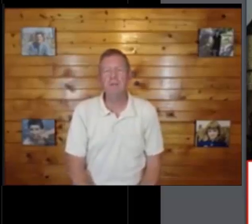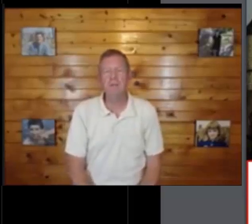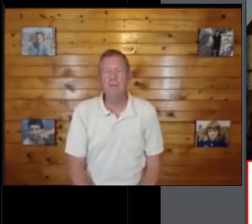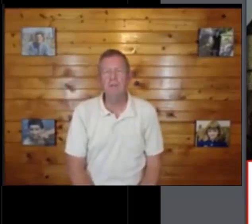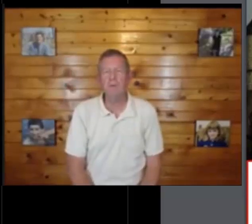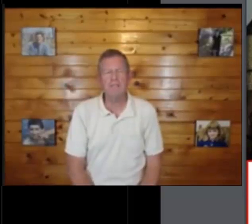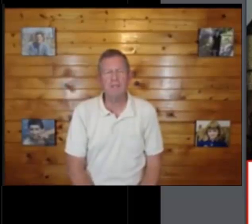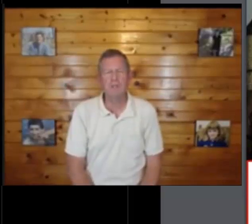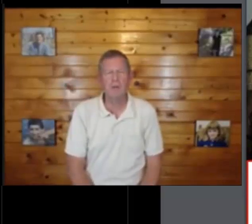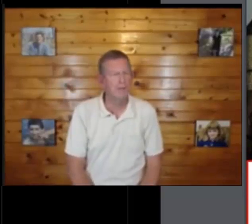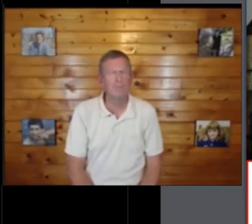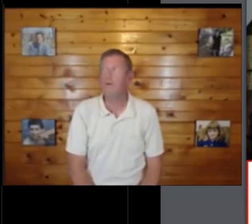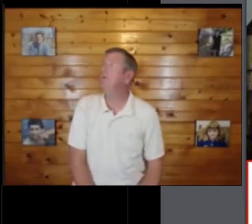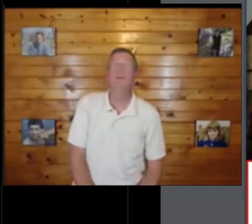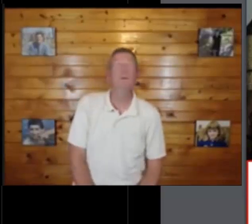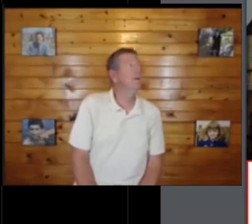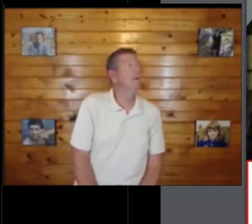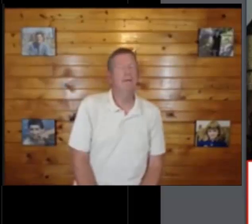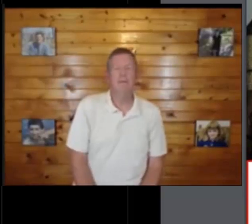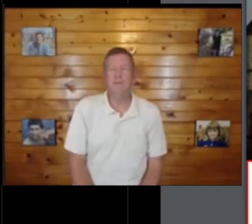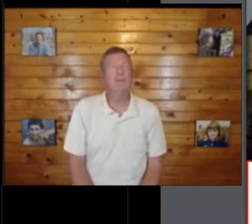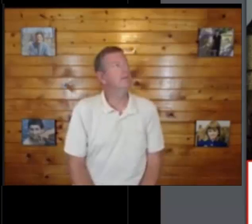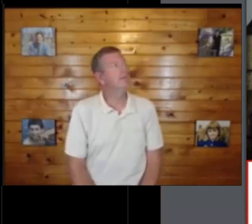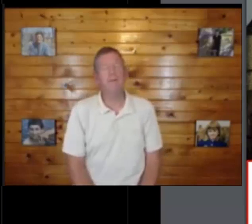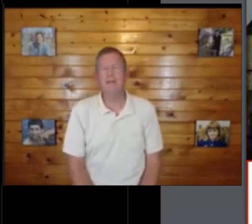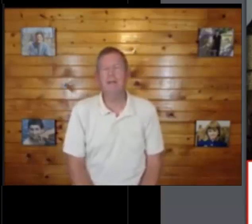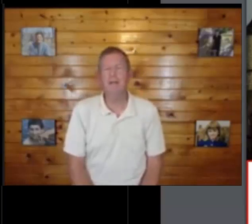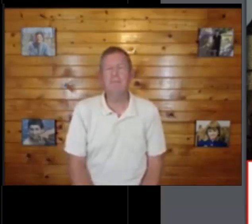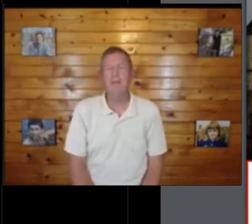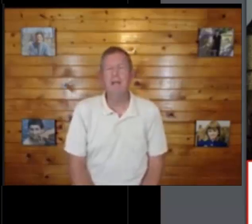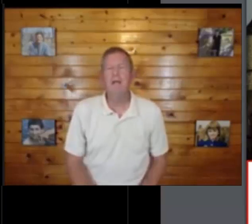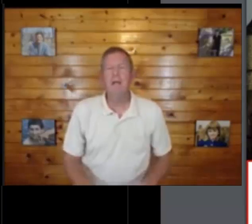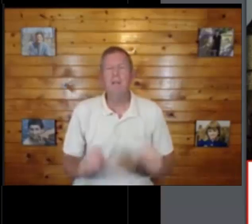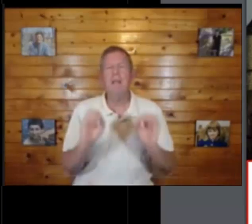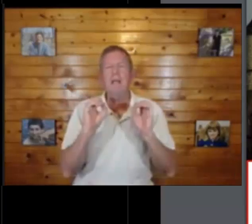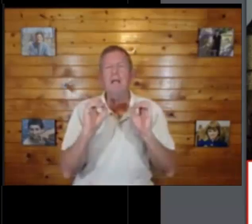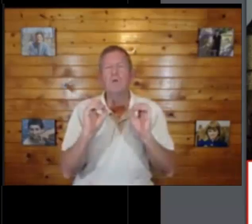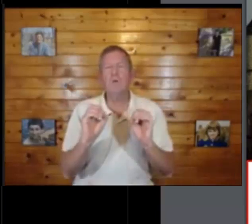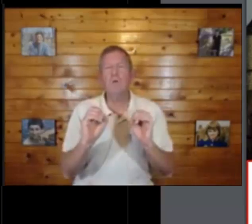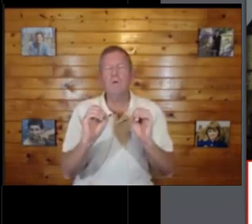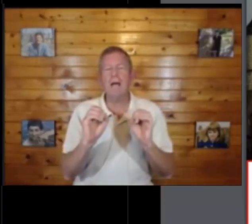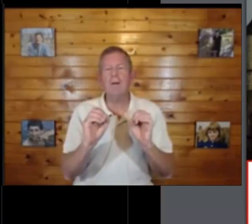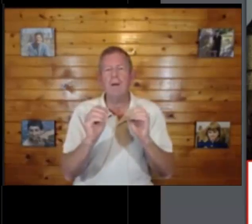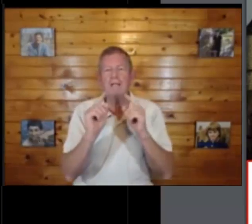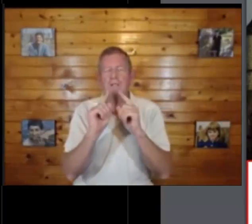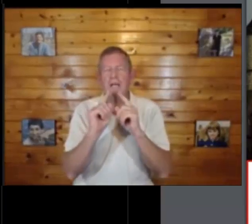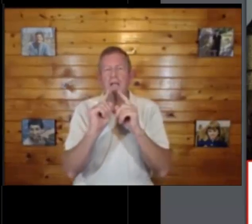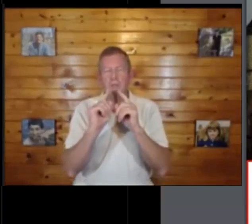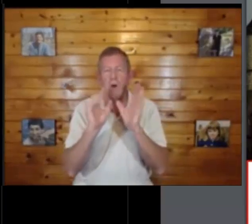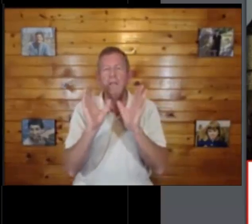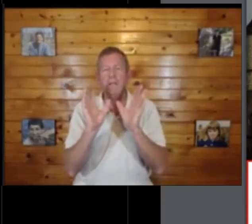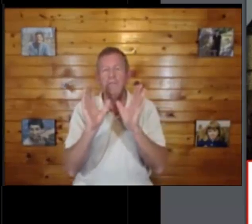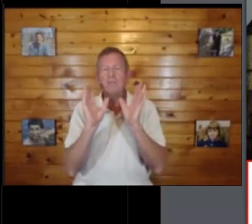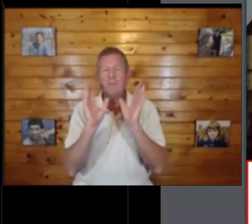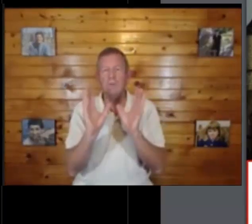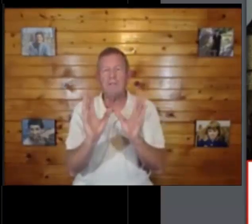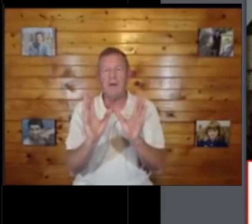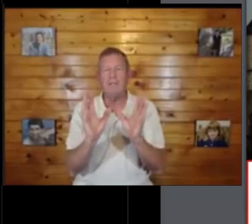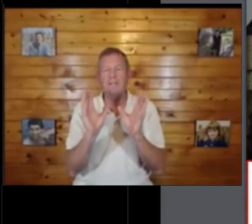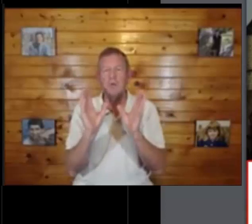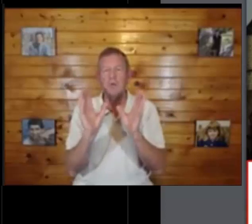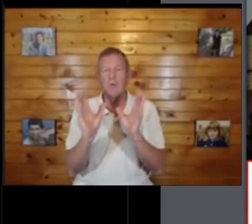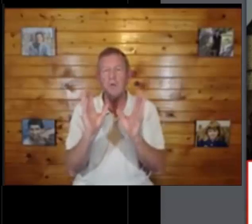saying a the. You wonder, where's that the coming from? No, it's all right. What I just said, normally, if I